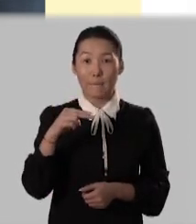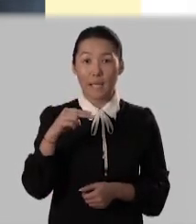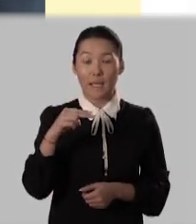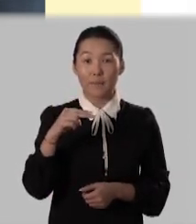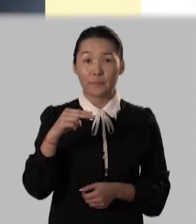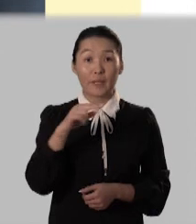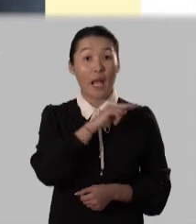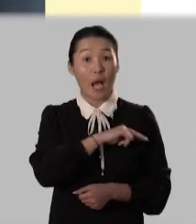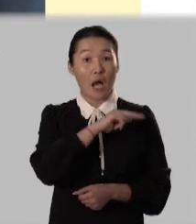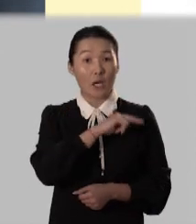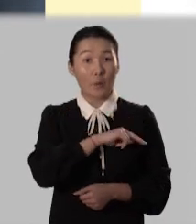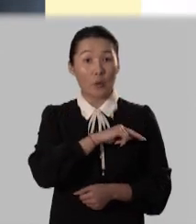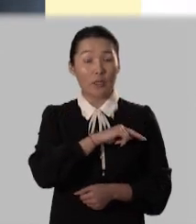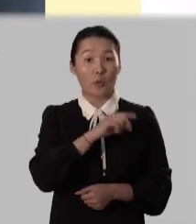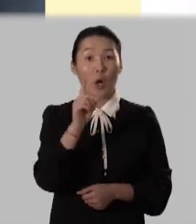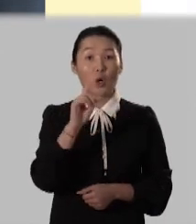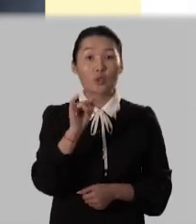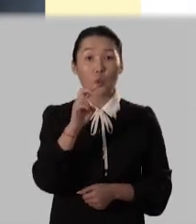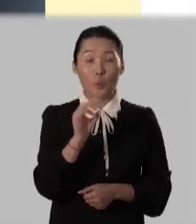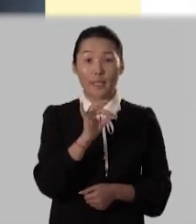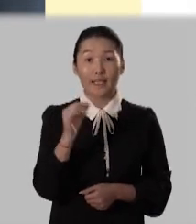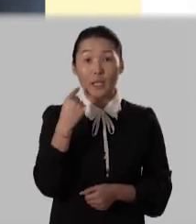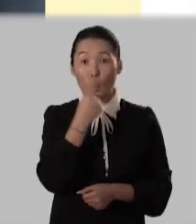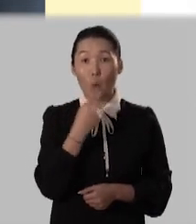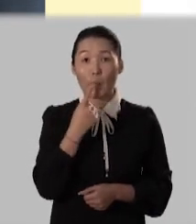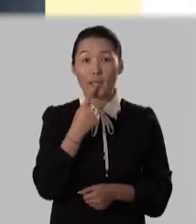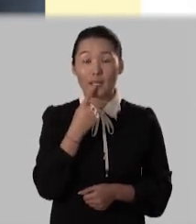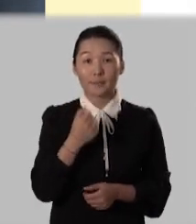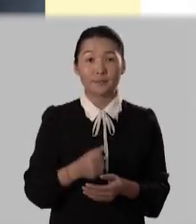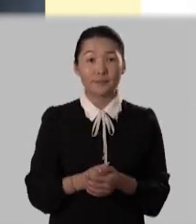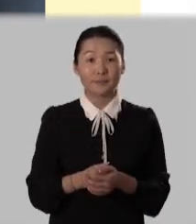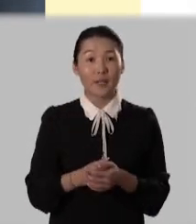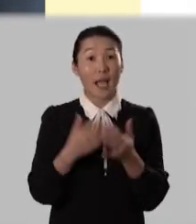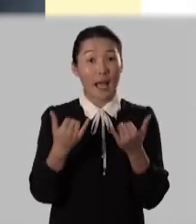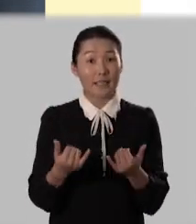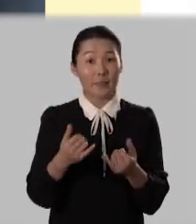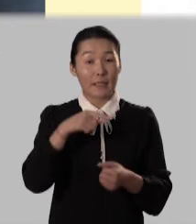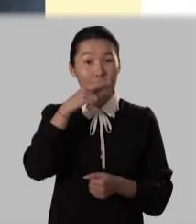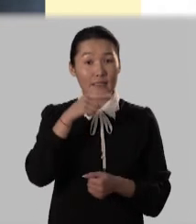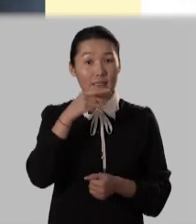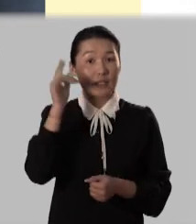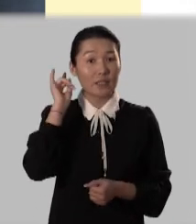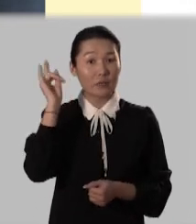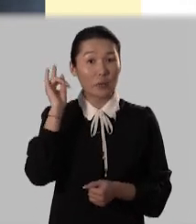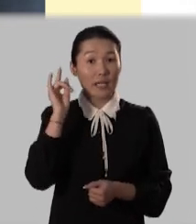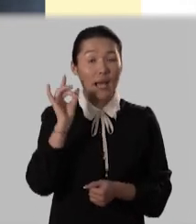работают зубы и губы а теперь произнесите звуки